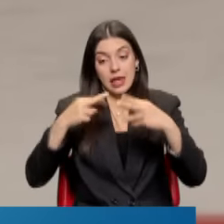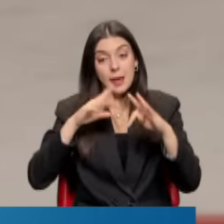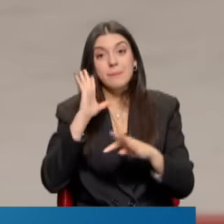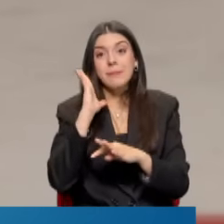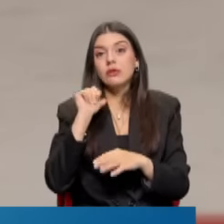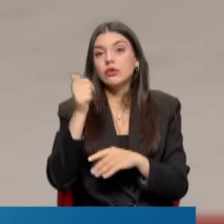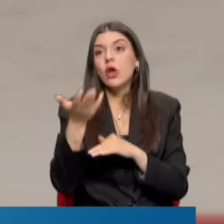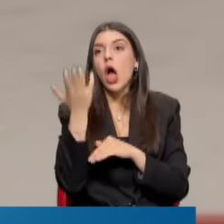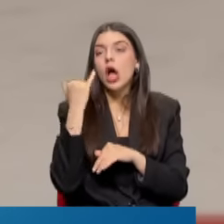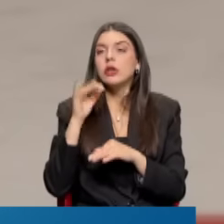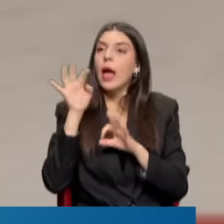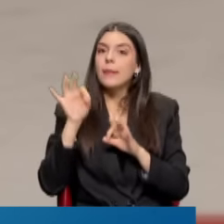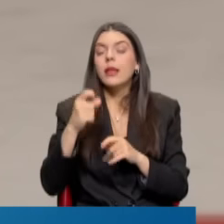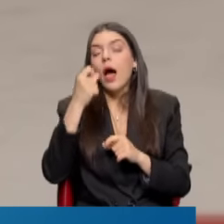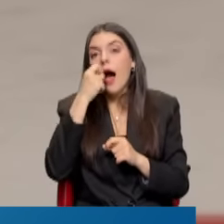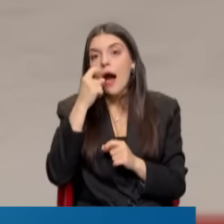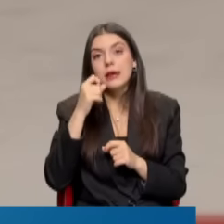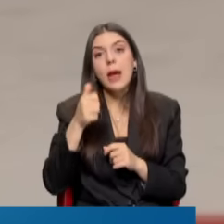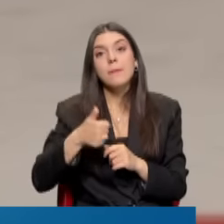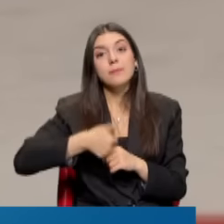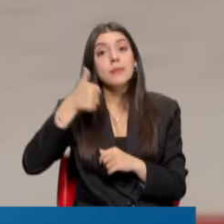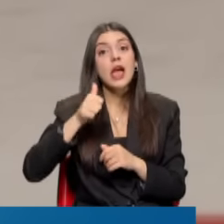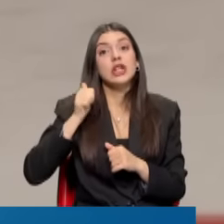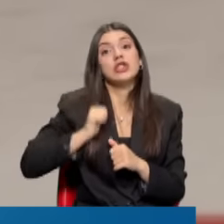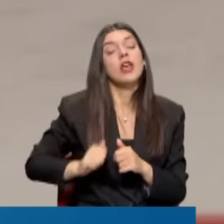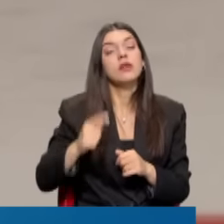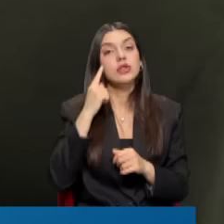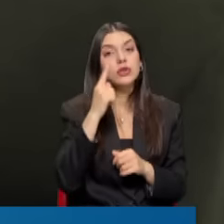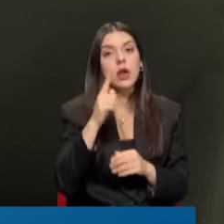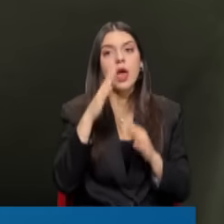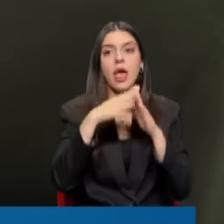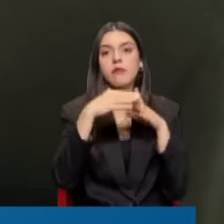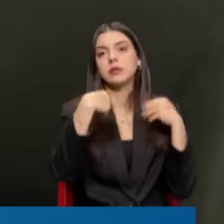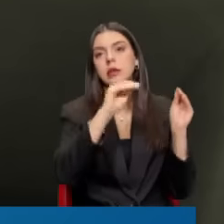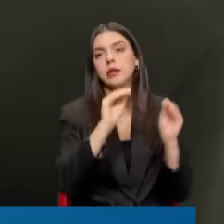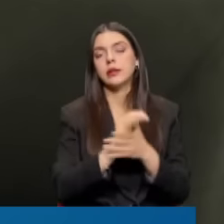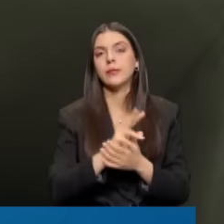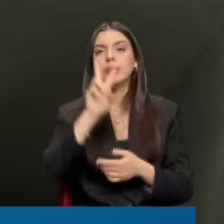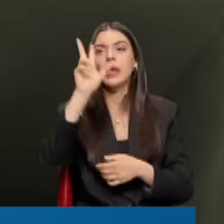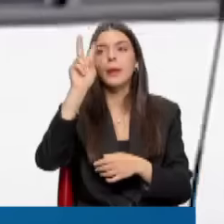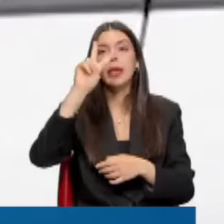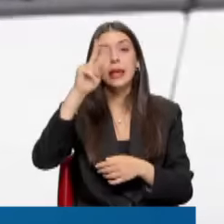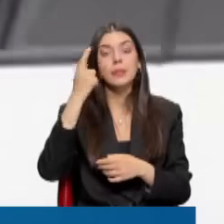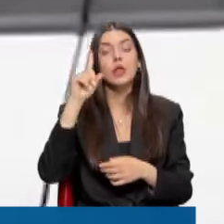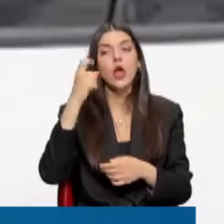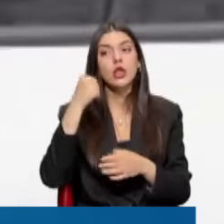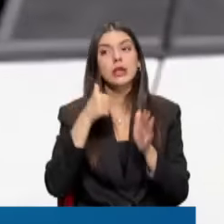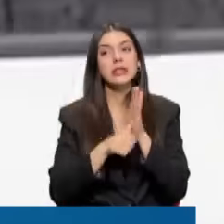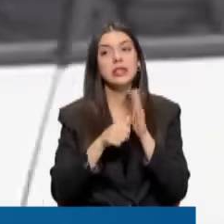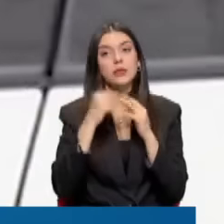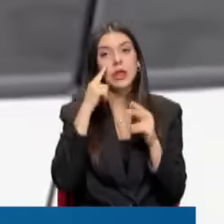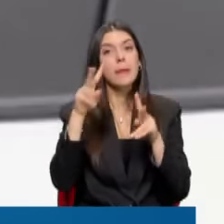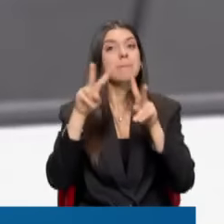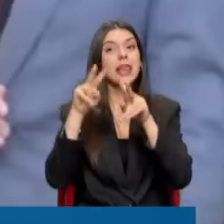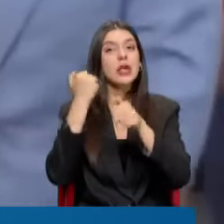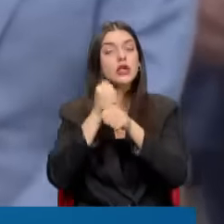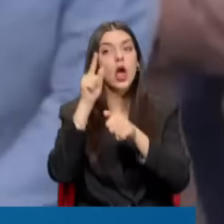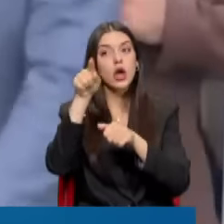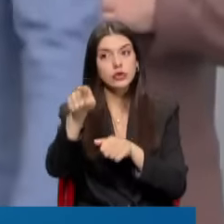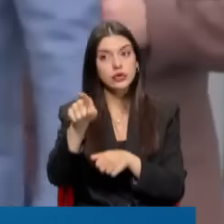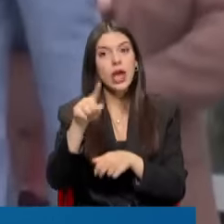önce apar topar Ankara başsavcısına bu daire satılıyor 2019 seçimleri öncesi istifa ettirilen Melih Gökçek'in